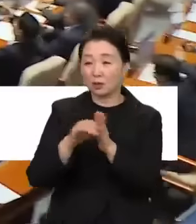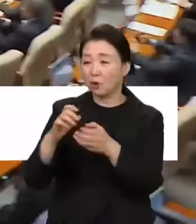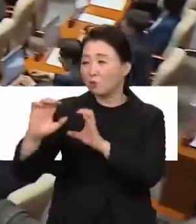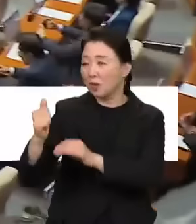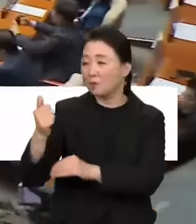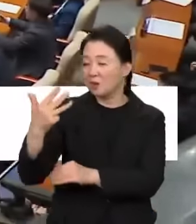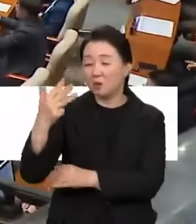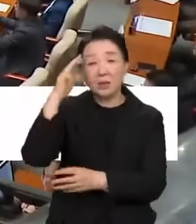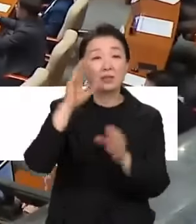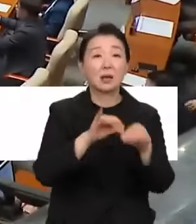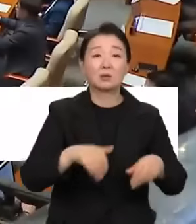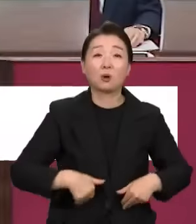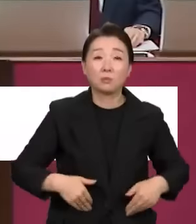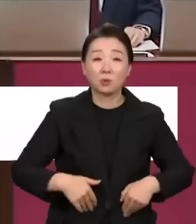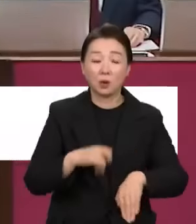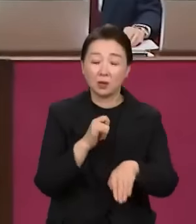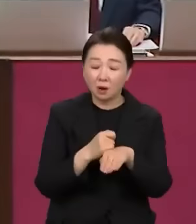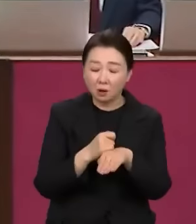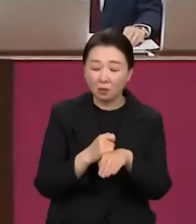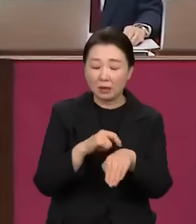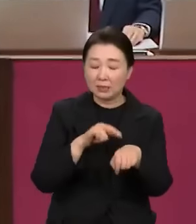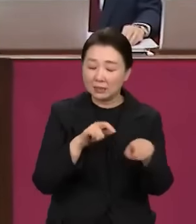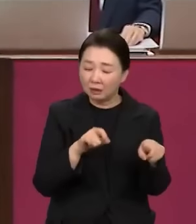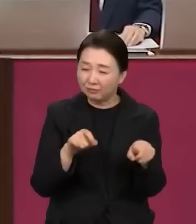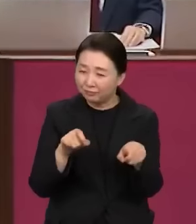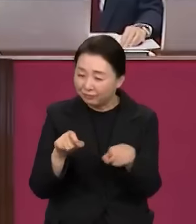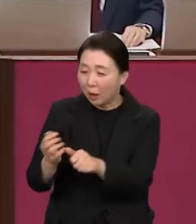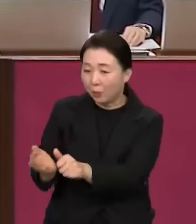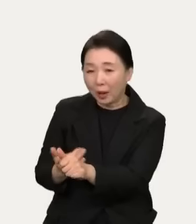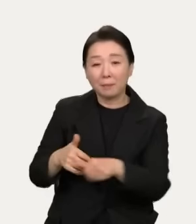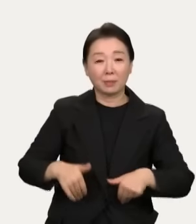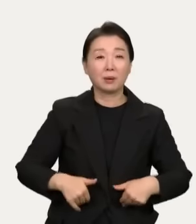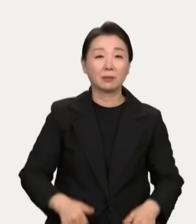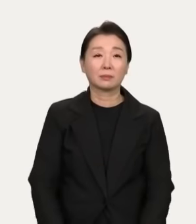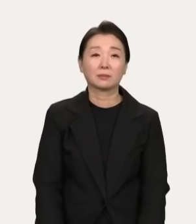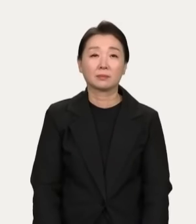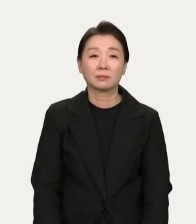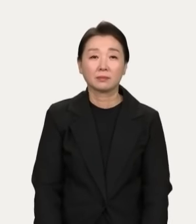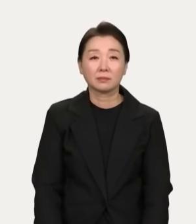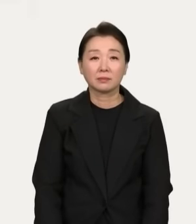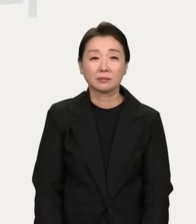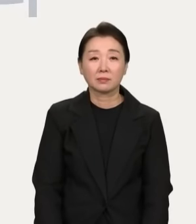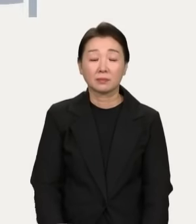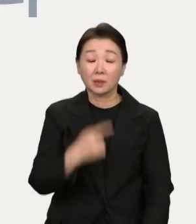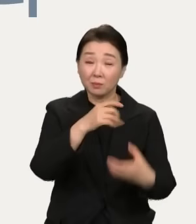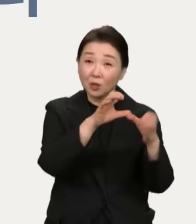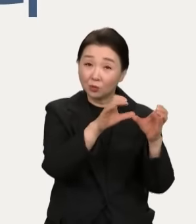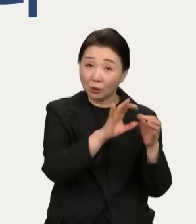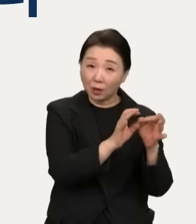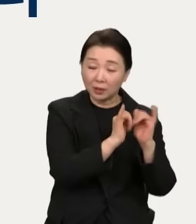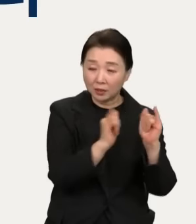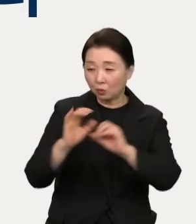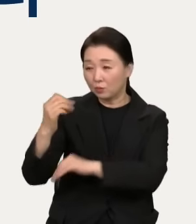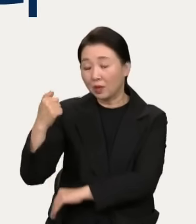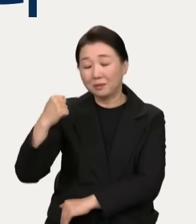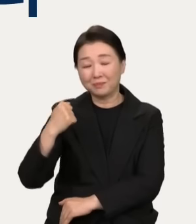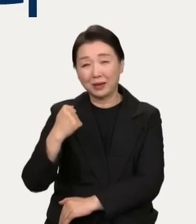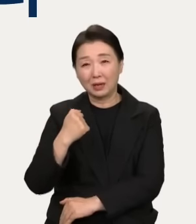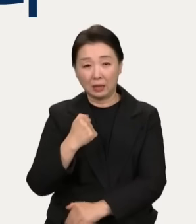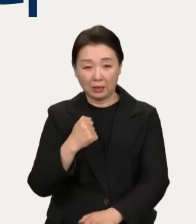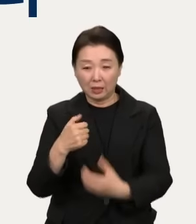하는 만큼 시간을 두고 여론을 최대한 끌어모으겠다는 전략입니다. 민주당 원내 관계자는 국민의힘이 당원 게시판